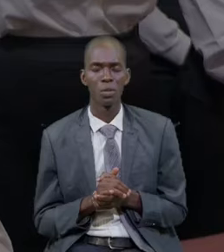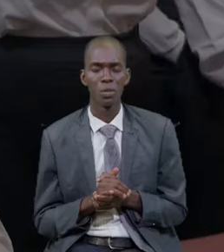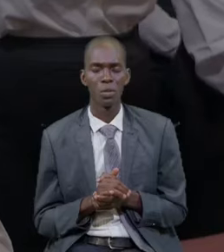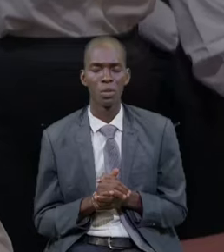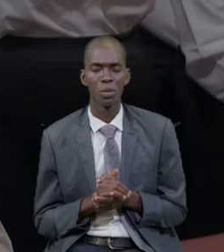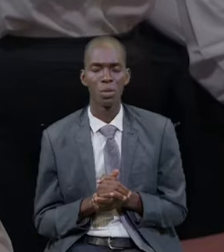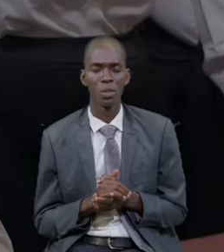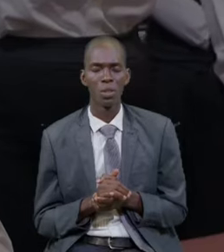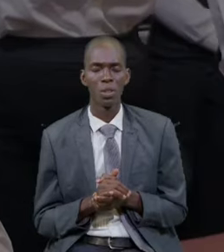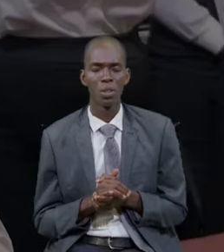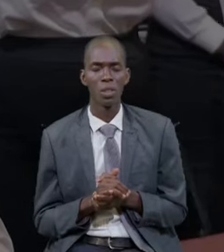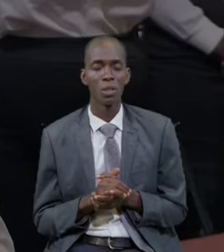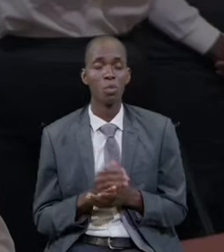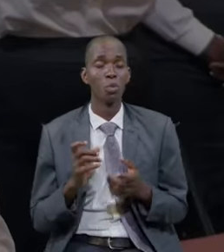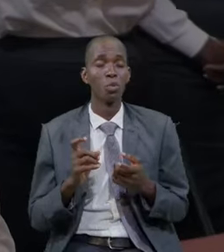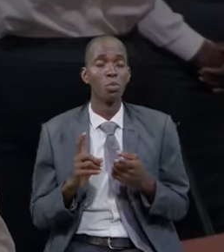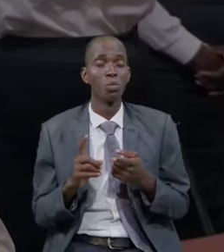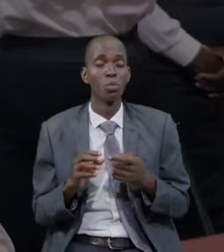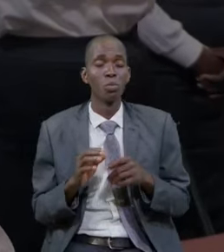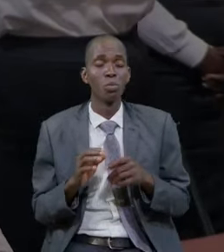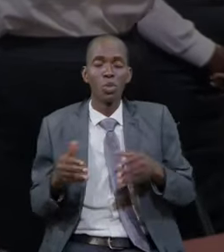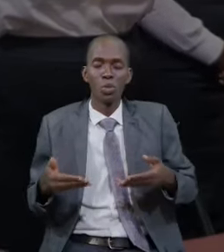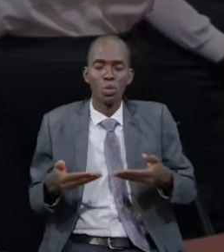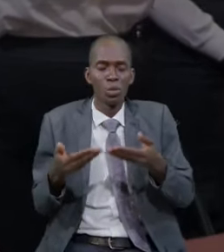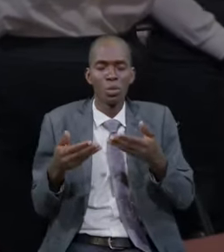Ne les présente pas aux herboristes.